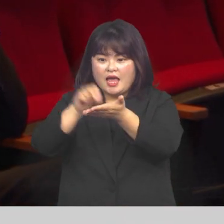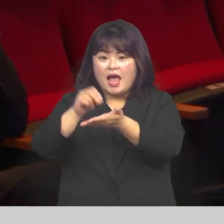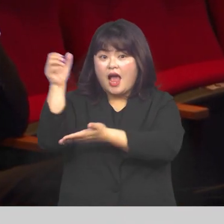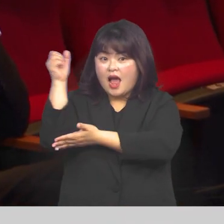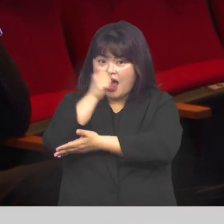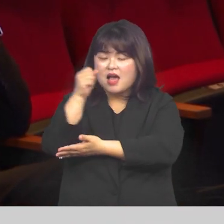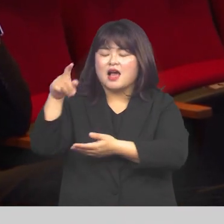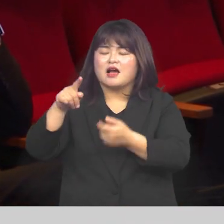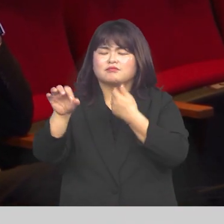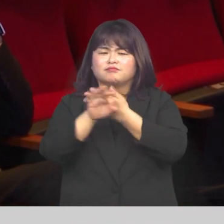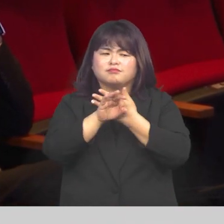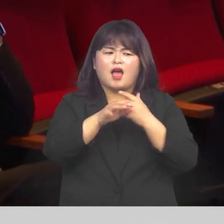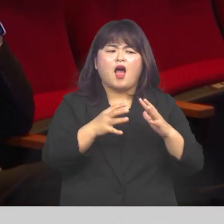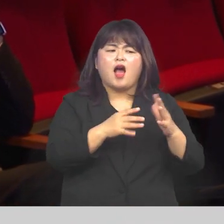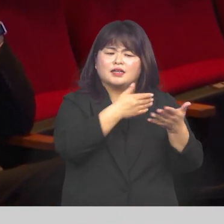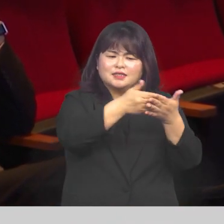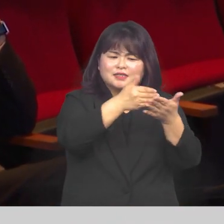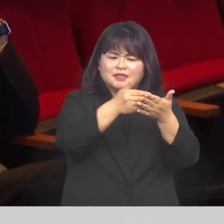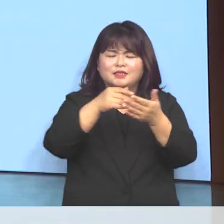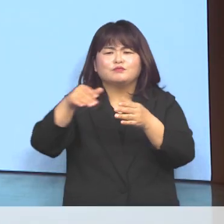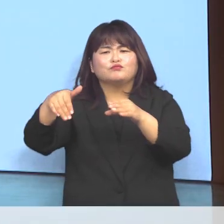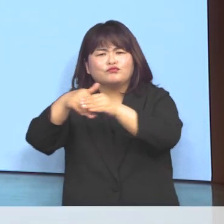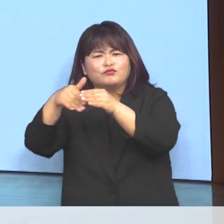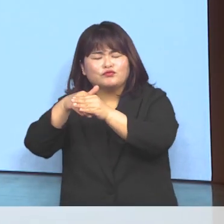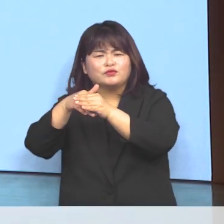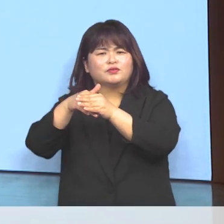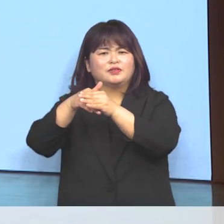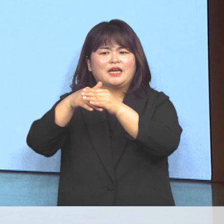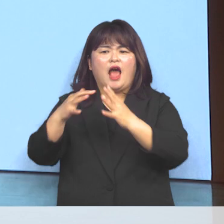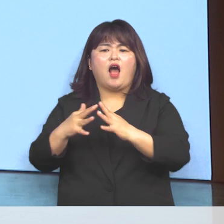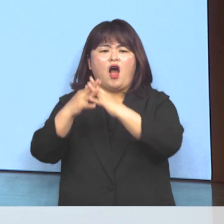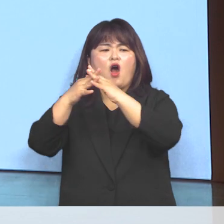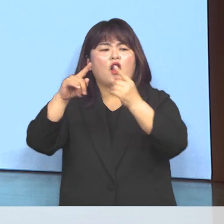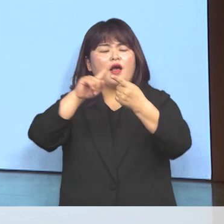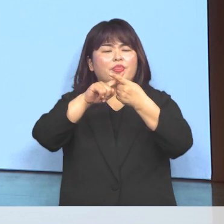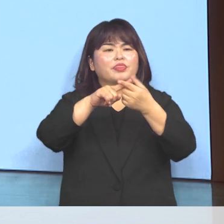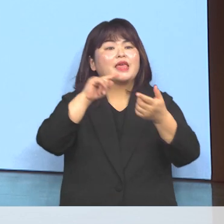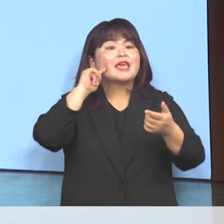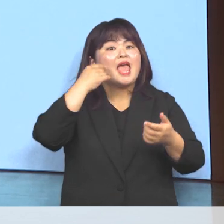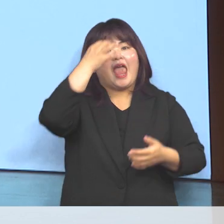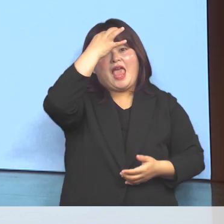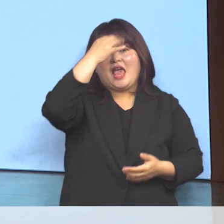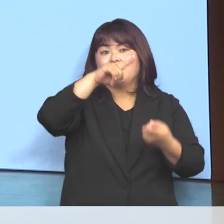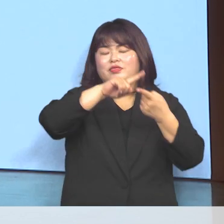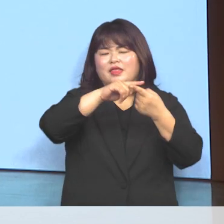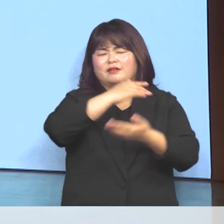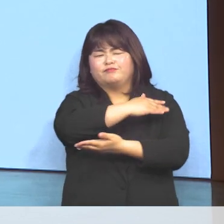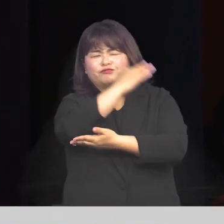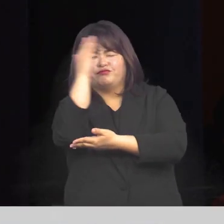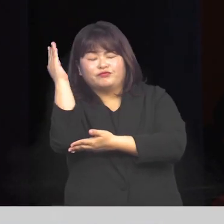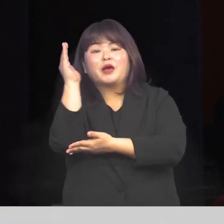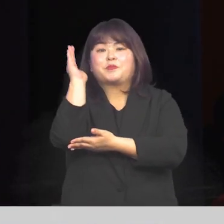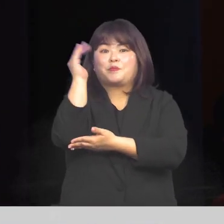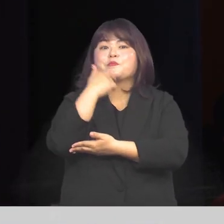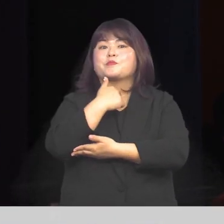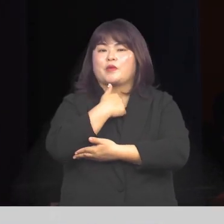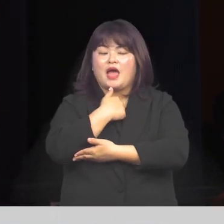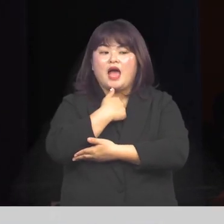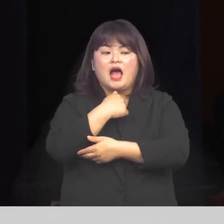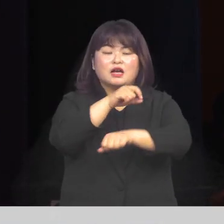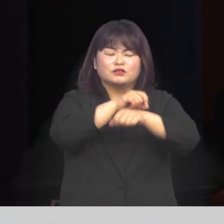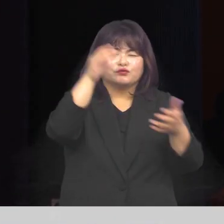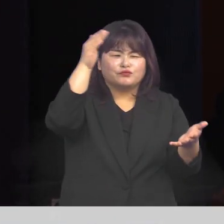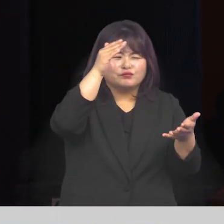문학, 건축까지 현대사와 함께 발전해온 예술의 기록을 설명했습니다. 특강이 끝나고 이 시장은